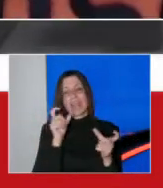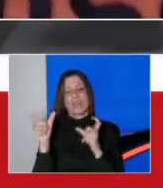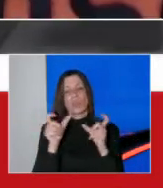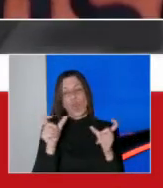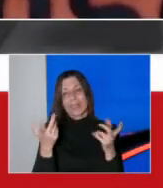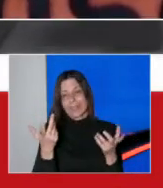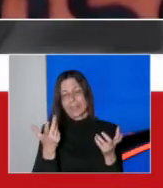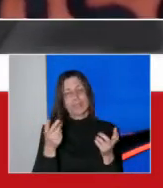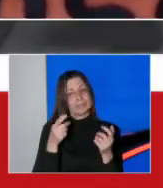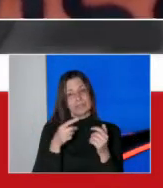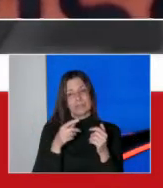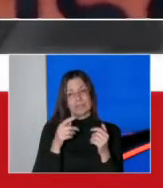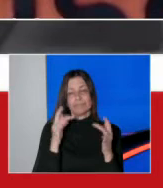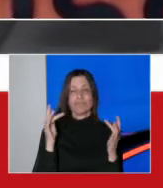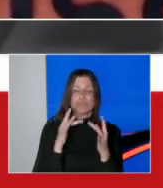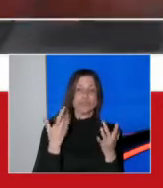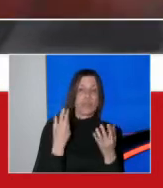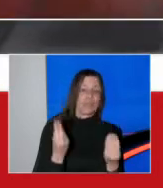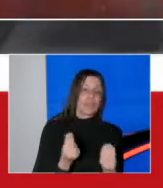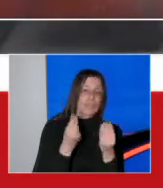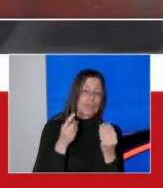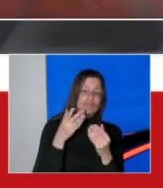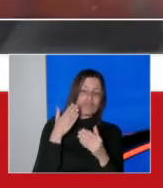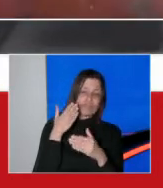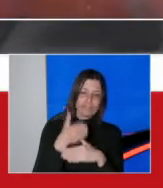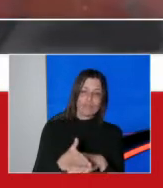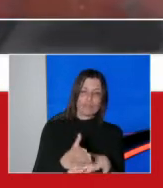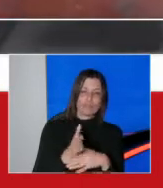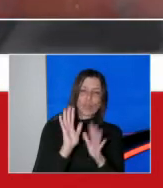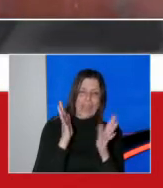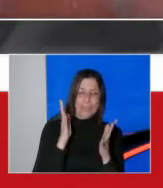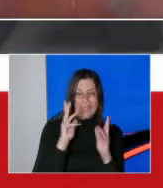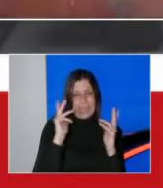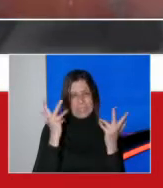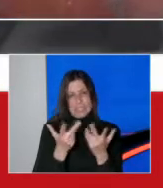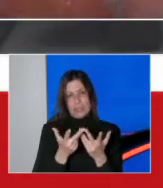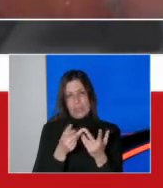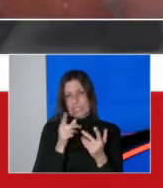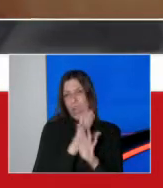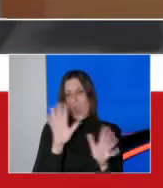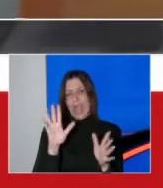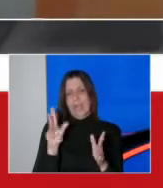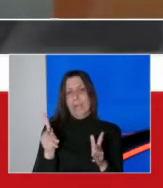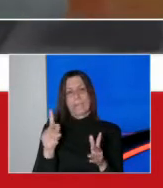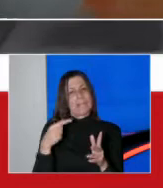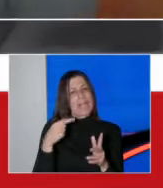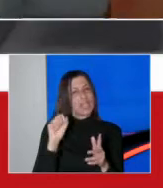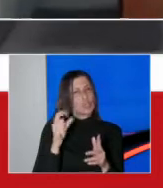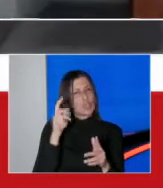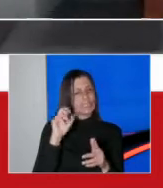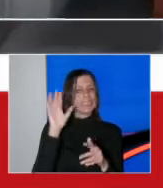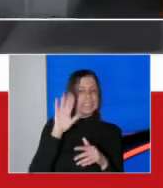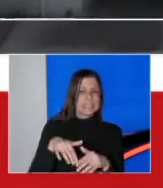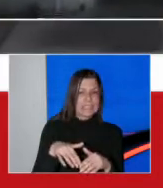מפני אירועים שבהם היא תחדור יותר מדי לציבור. הרי זה לא רק פגסוס שיש לנו, יש לנו גם את